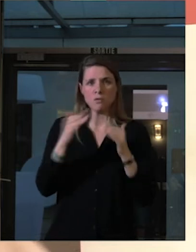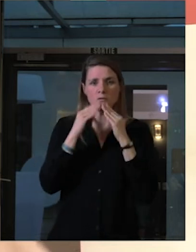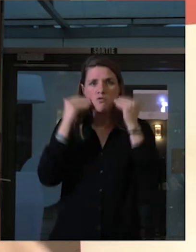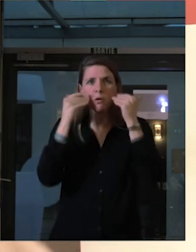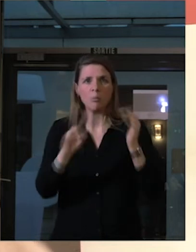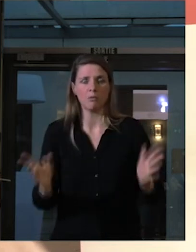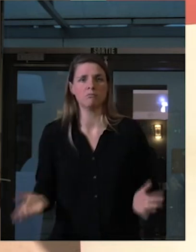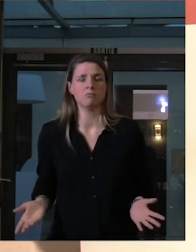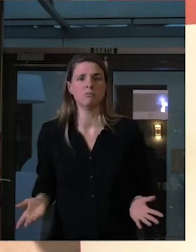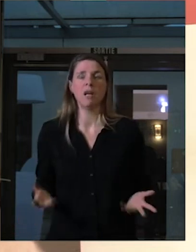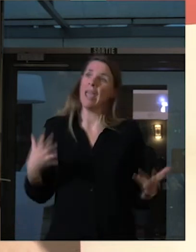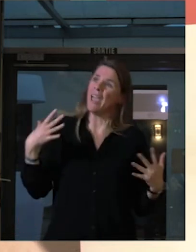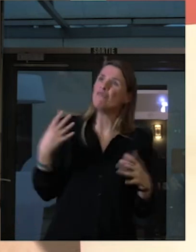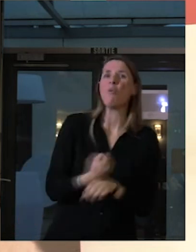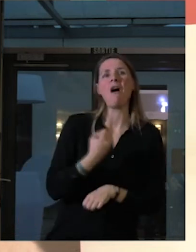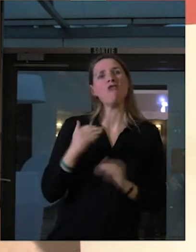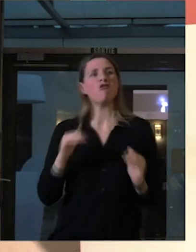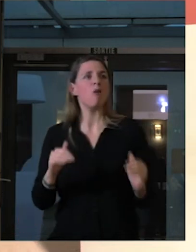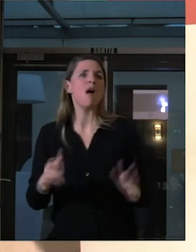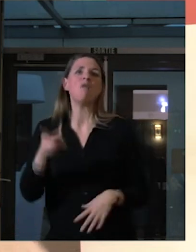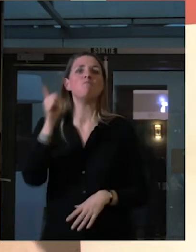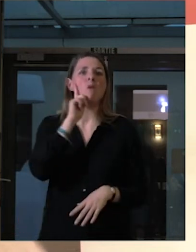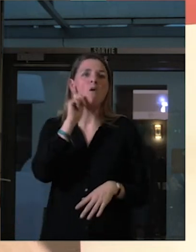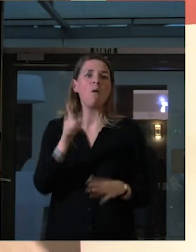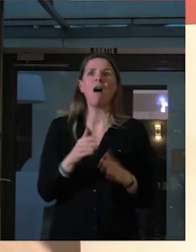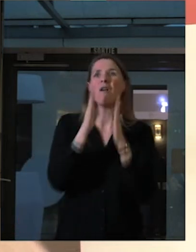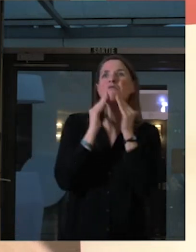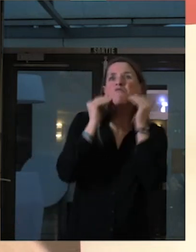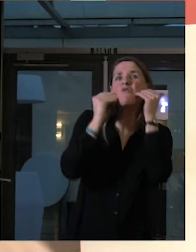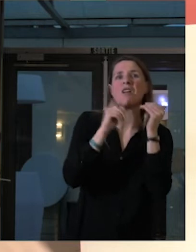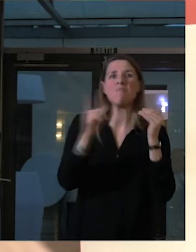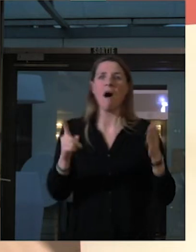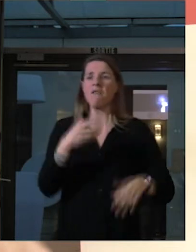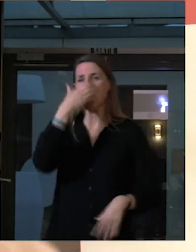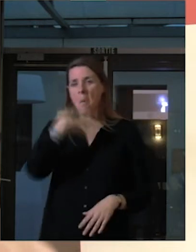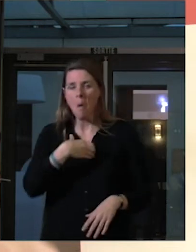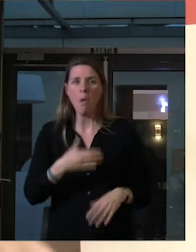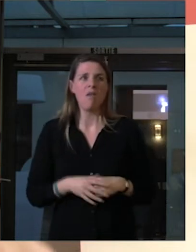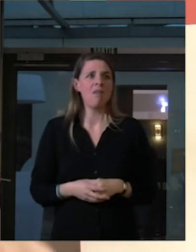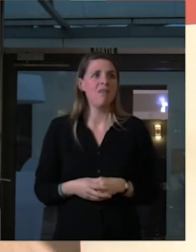Et que c'était quand même dommage parce que le fait qu'elles ne sourient pas, elles faisaient quand même un peu la gueule.